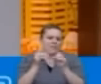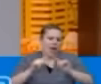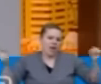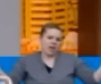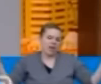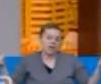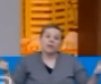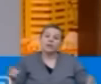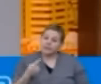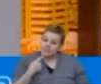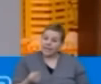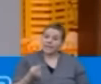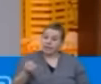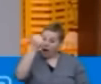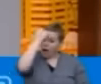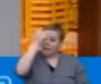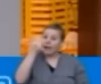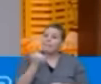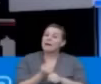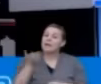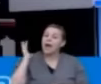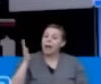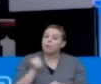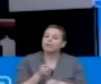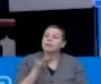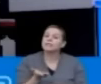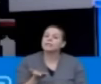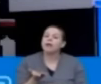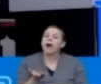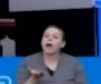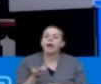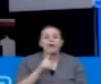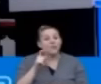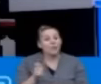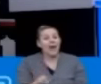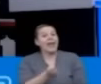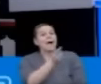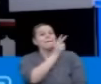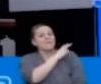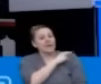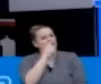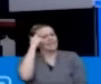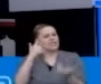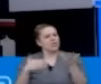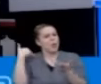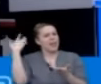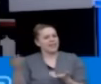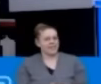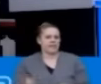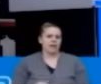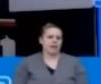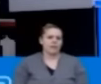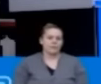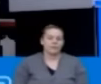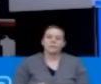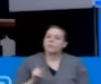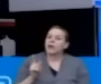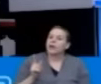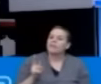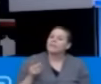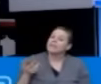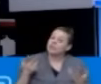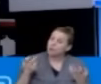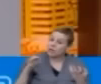תביע חרטה על מעשה חמור שעשית, ואז יכול להיות שהמפקד ישקול לתת לך הנה חנינה. הנה, איבדת 80% מהציבור